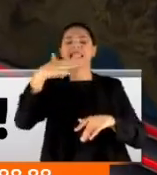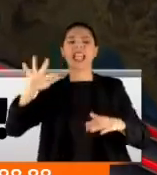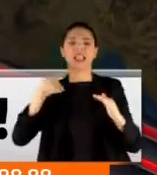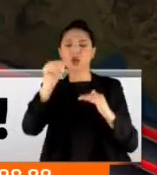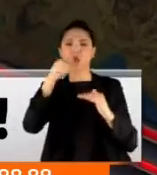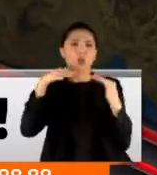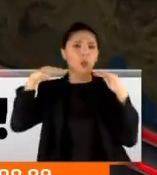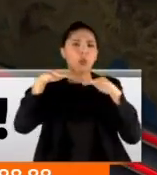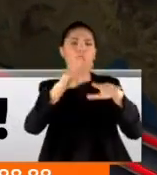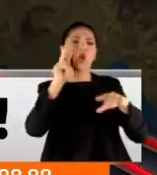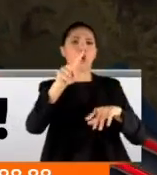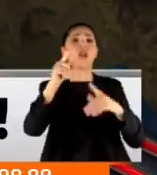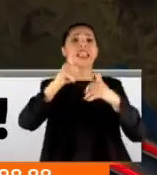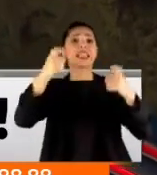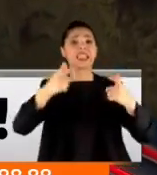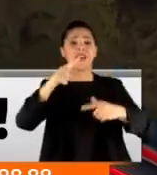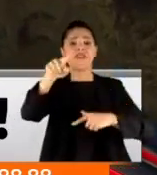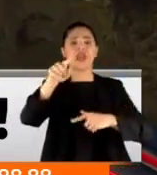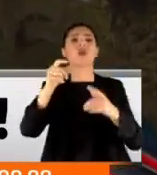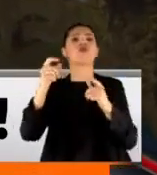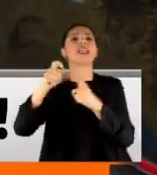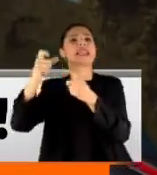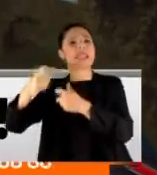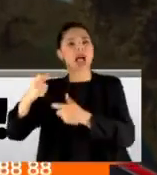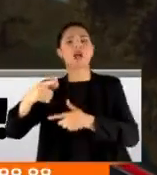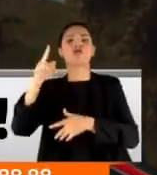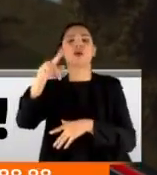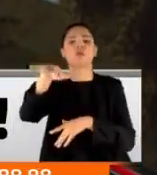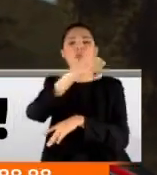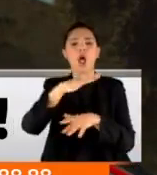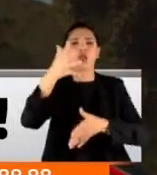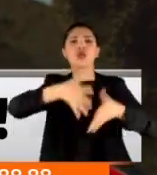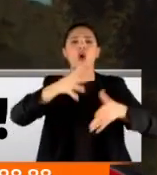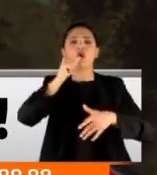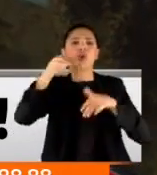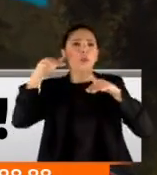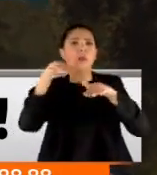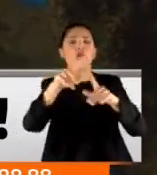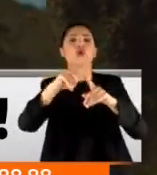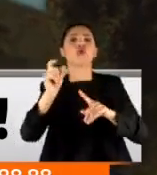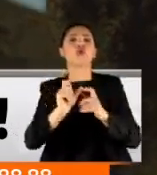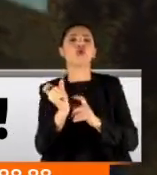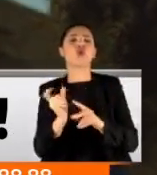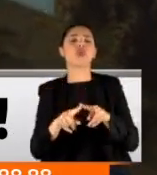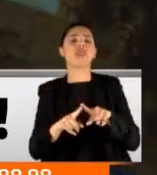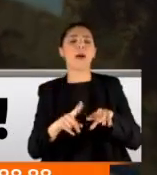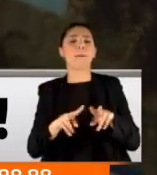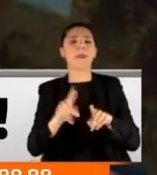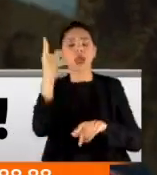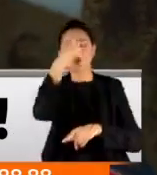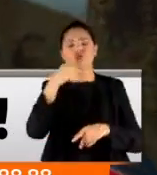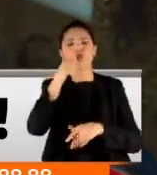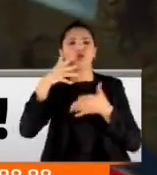görüyoruz. Seferihisar, Sığacık, Çeşme, Alaçatı sokaklar bu haldeydi. Tsunami'den dolayı Sığacık sokaklarını su